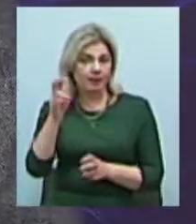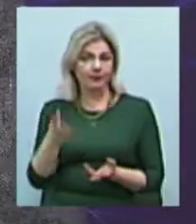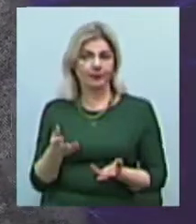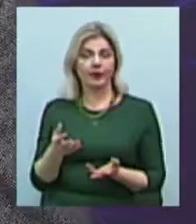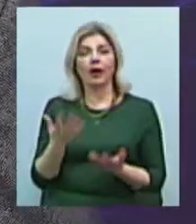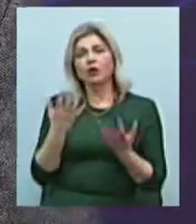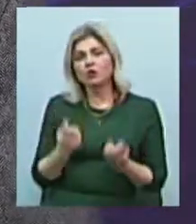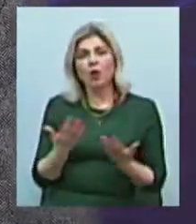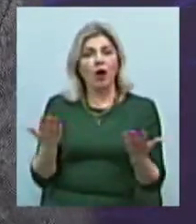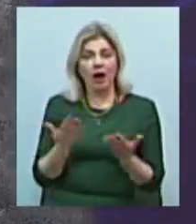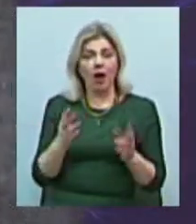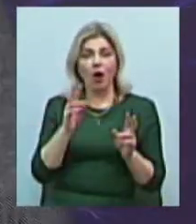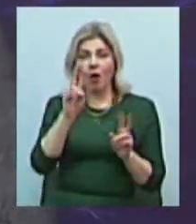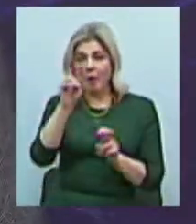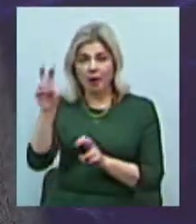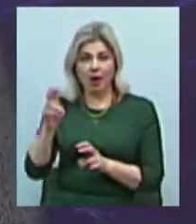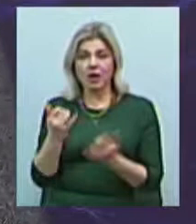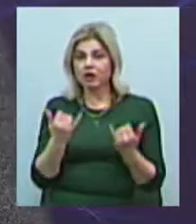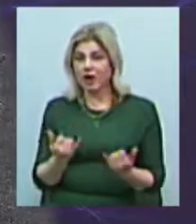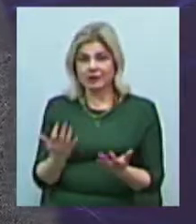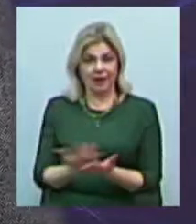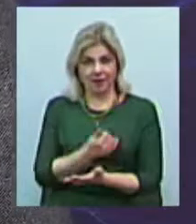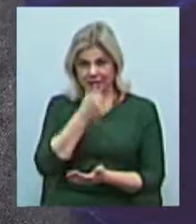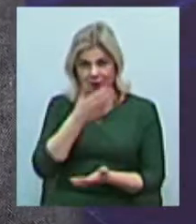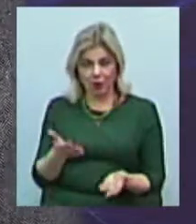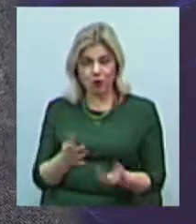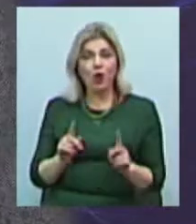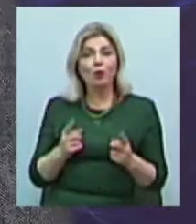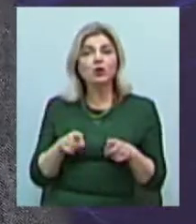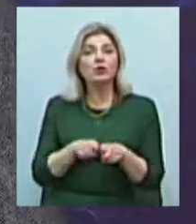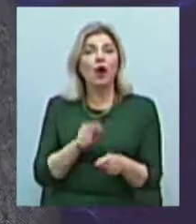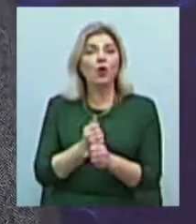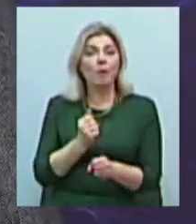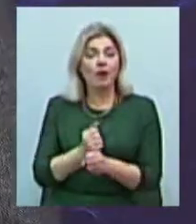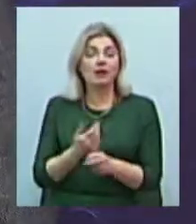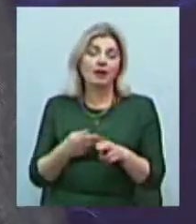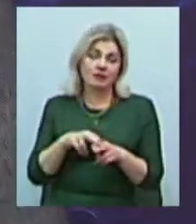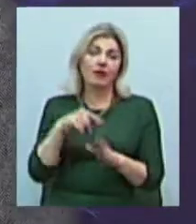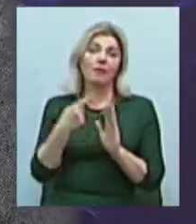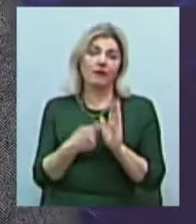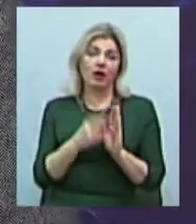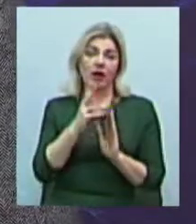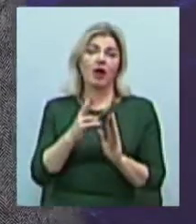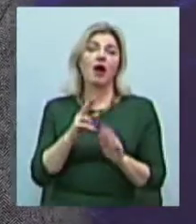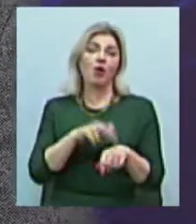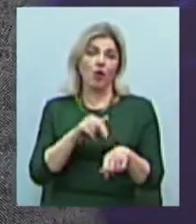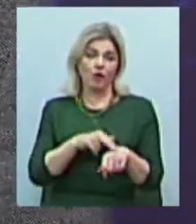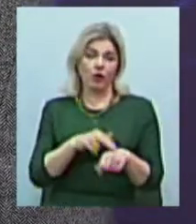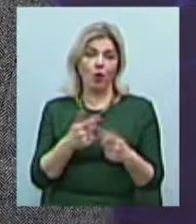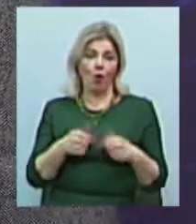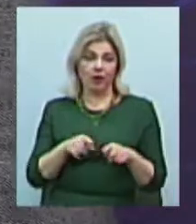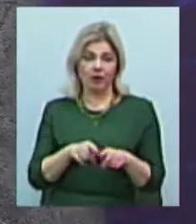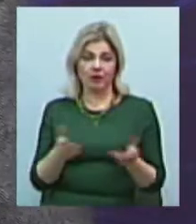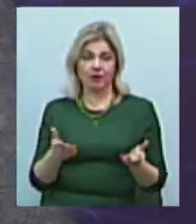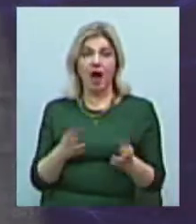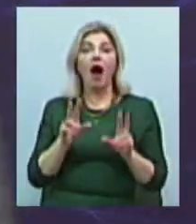якісь там компанії, яких ми взагалі не можемо зараз вже знайти. Чому так робилося? Ну, це питання, мабуть, до правоохоронних органів. А гарантія яка була? Один